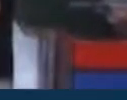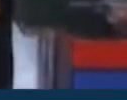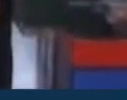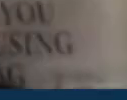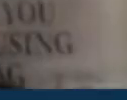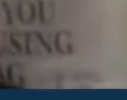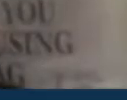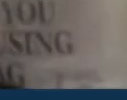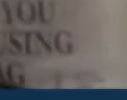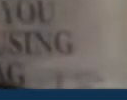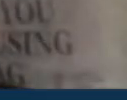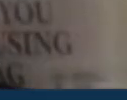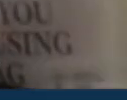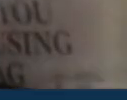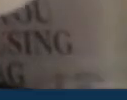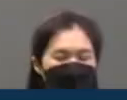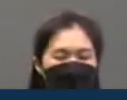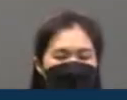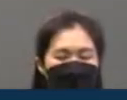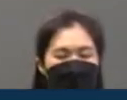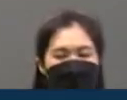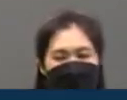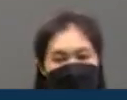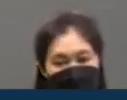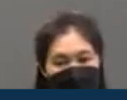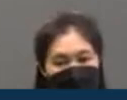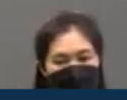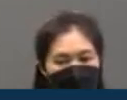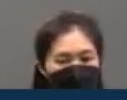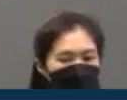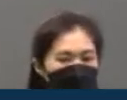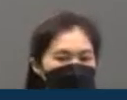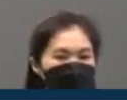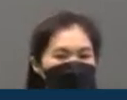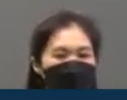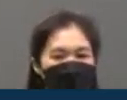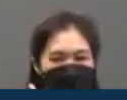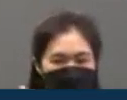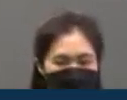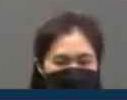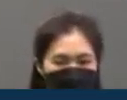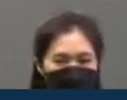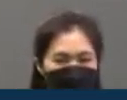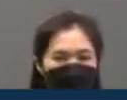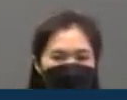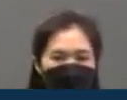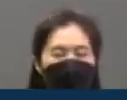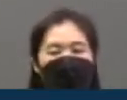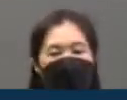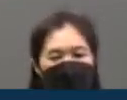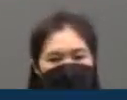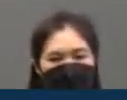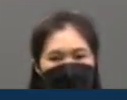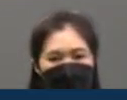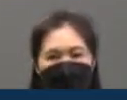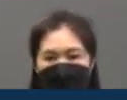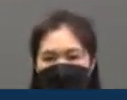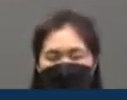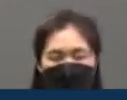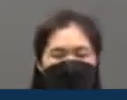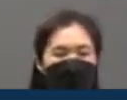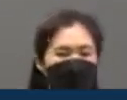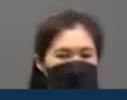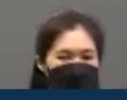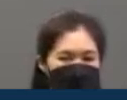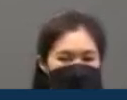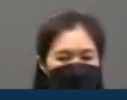คลังธนาคารแห่งประเทศไทยสำนักงานคณะกรรมการพัฒนาเศรษฐกิจและสังคมแห่งชาติและกระทรวงพลังงานจะร่วมกันพิจารณาว่าม